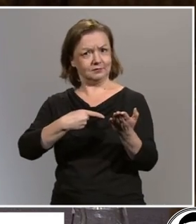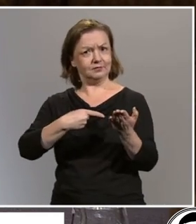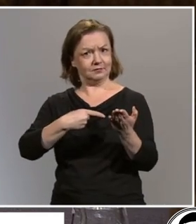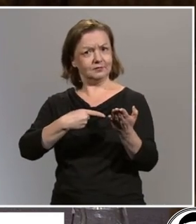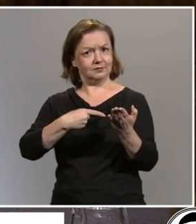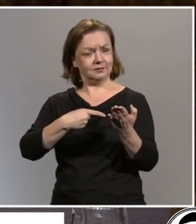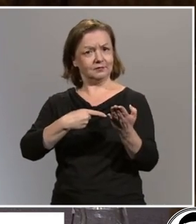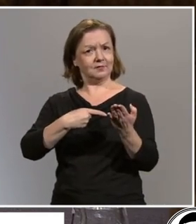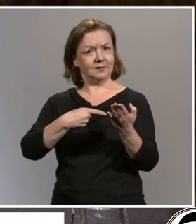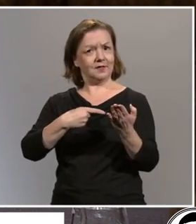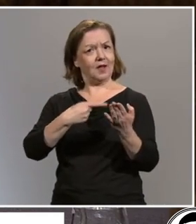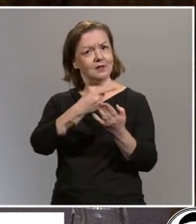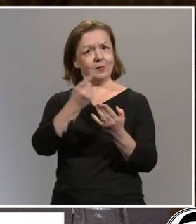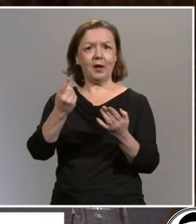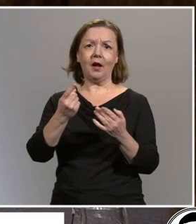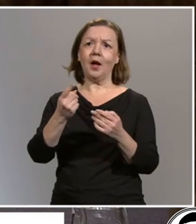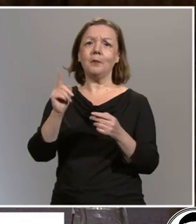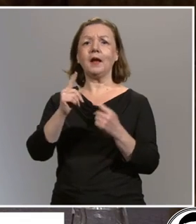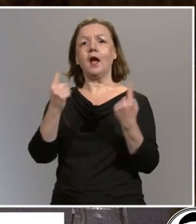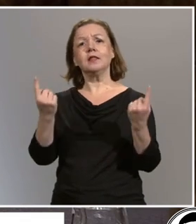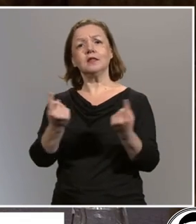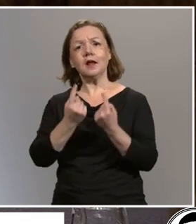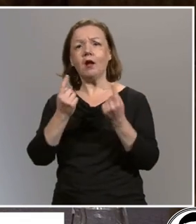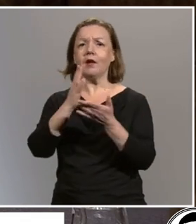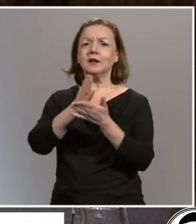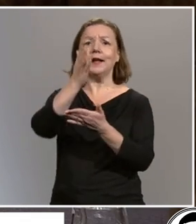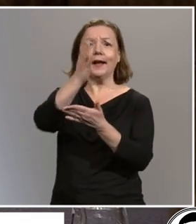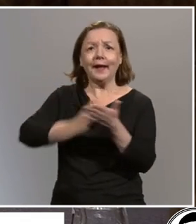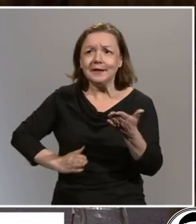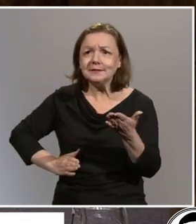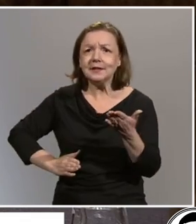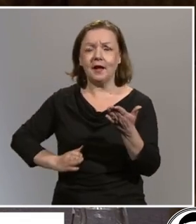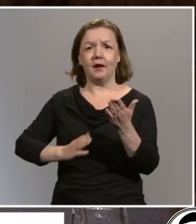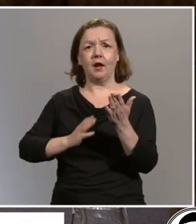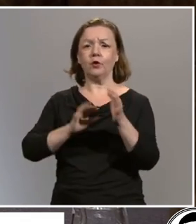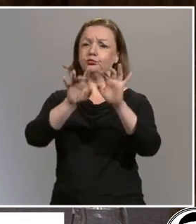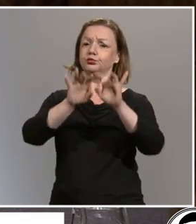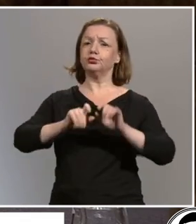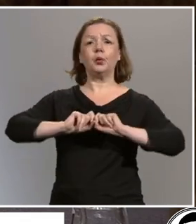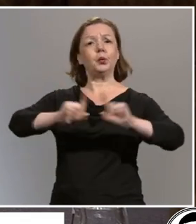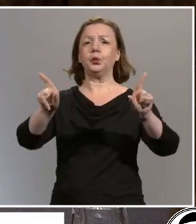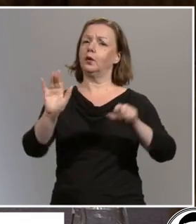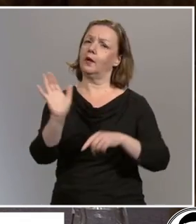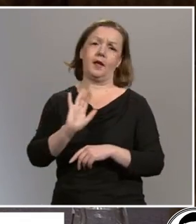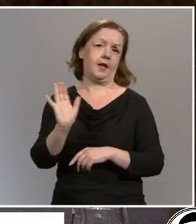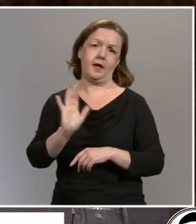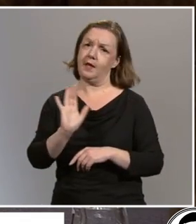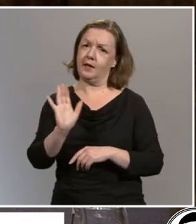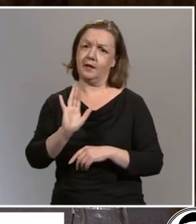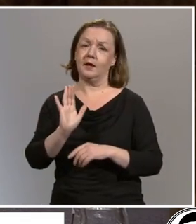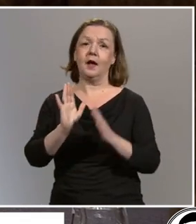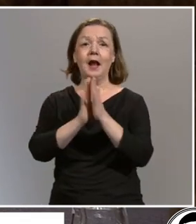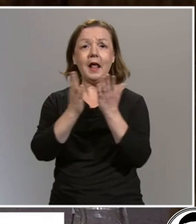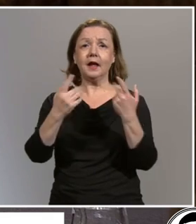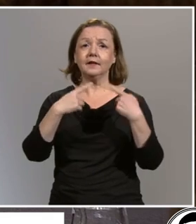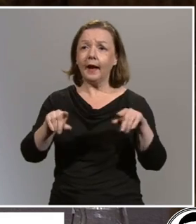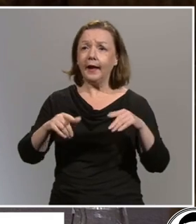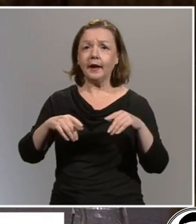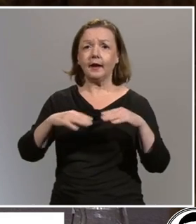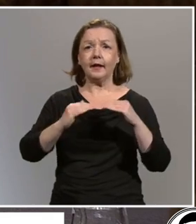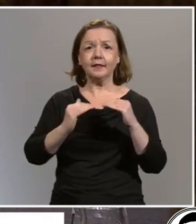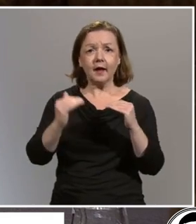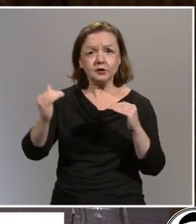ei kirjoitettaisi keskeneräisistä asioista. Meillä on eri tasoisia lehtiä. Toiset lähtevät